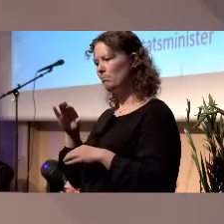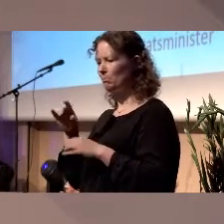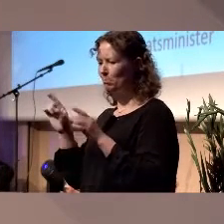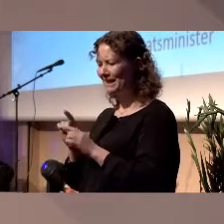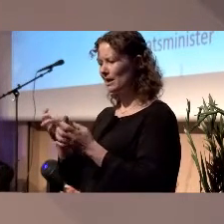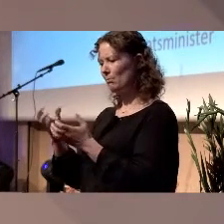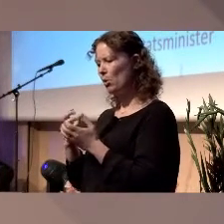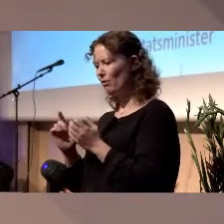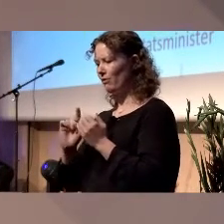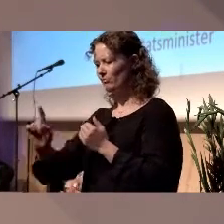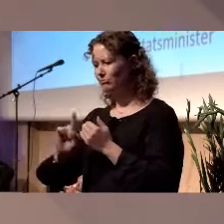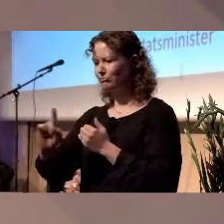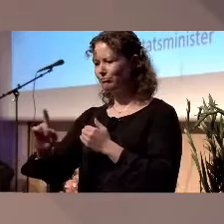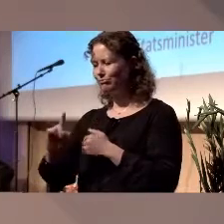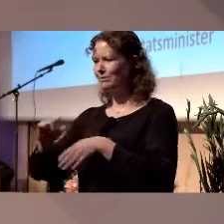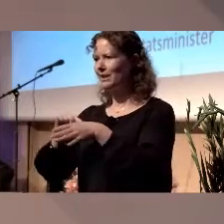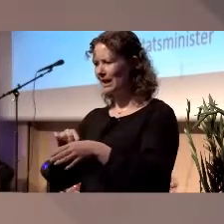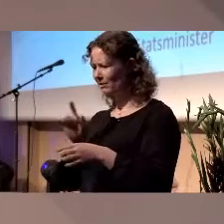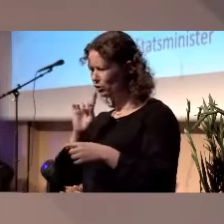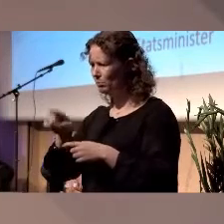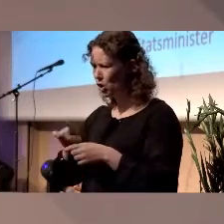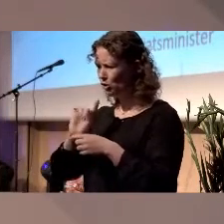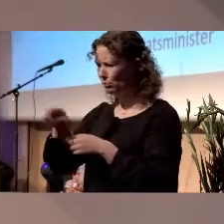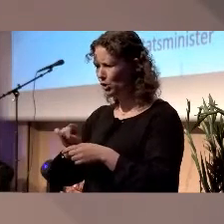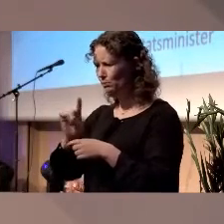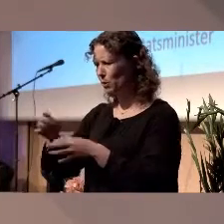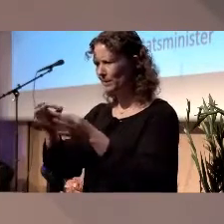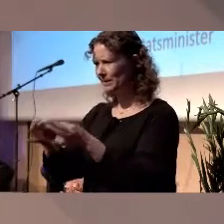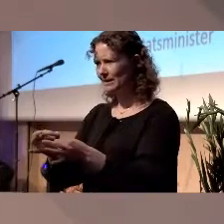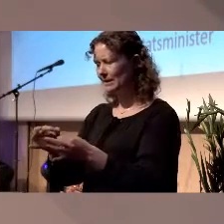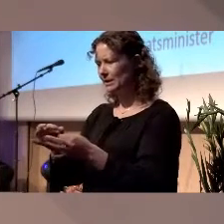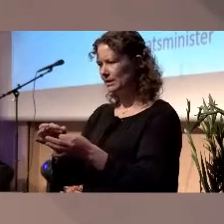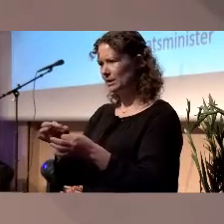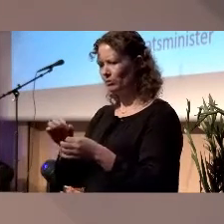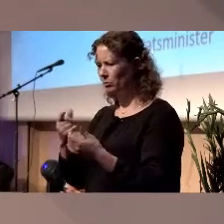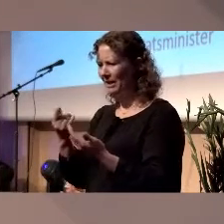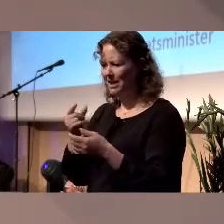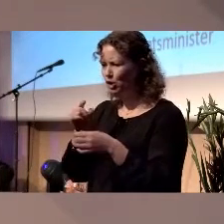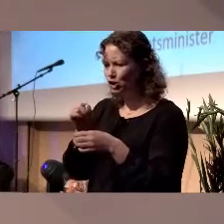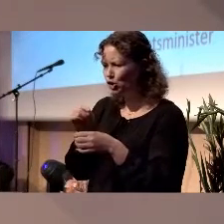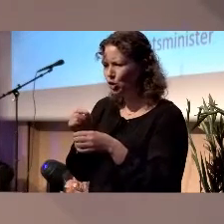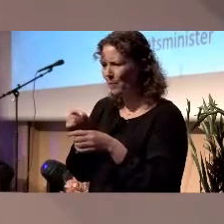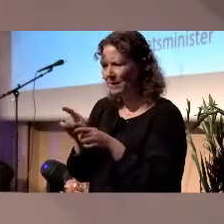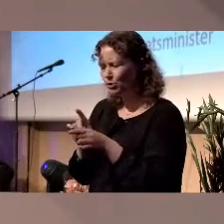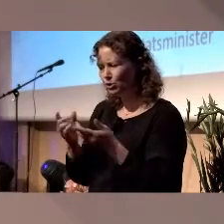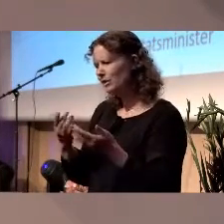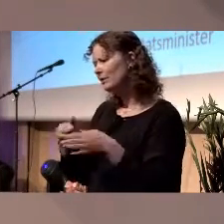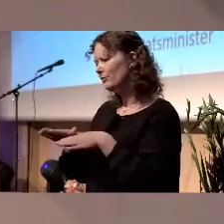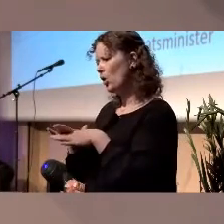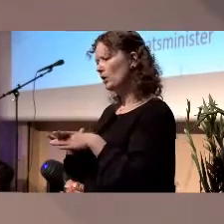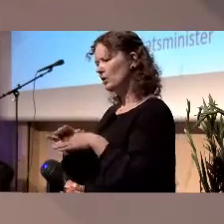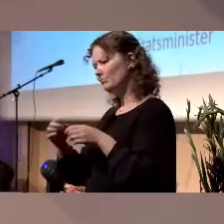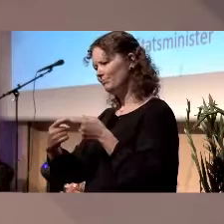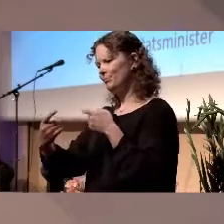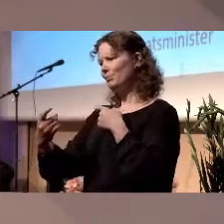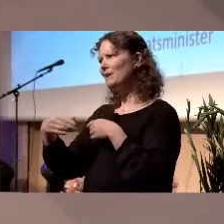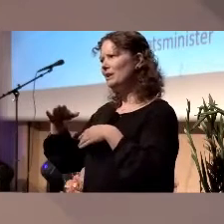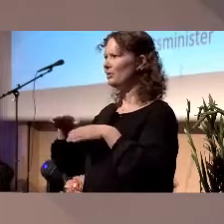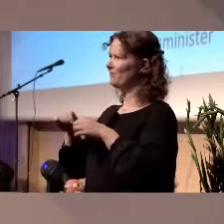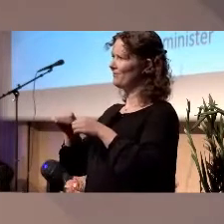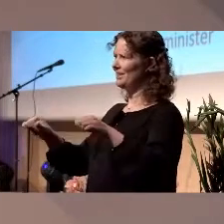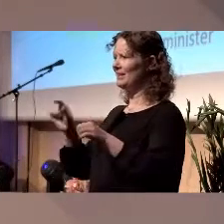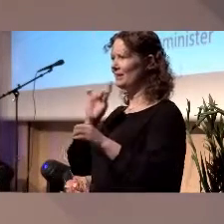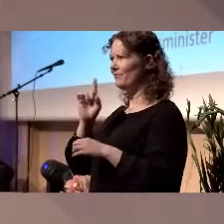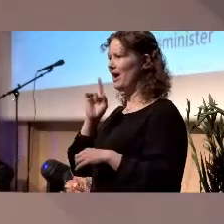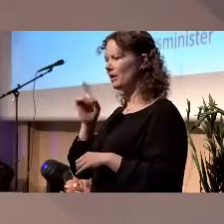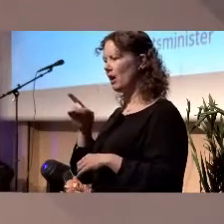legen hele tiden og spørre om det og det de følte var et symptom på et eller annet galt. De følte altså mer frihet i sin hverdag